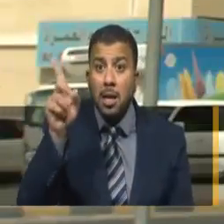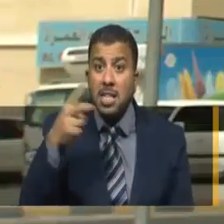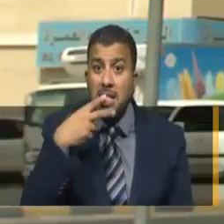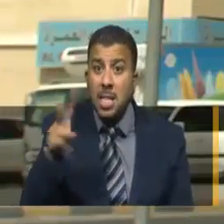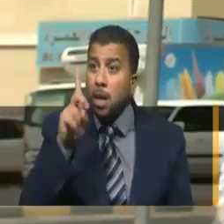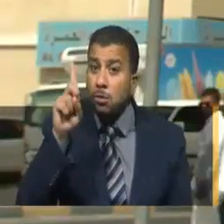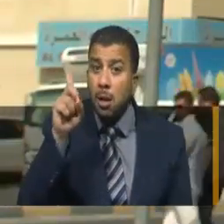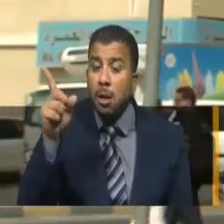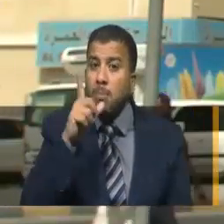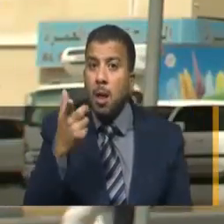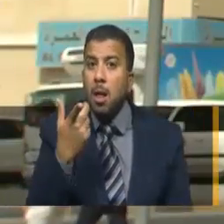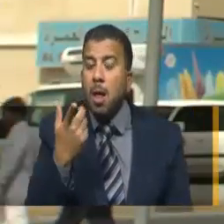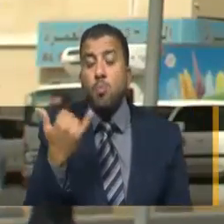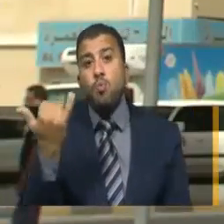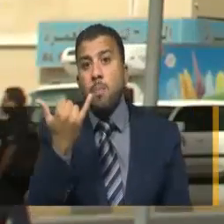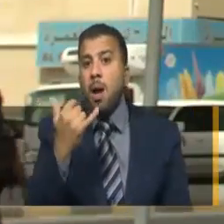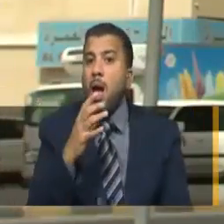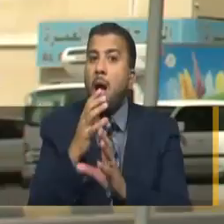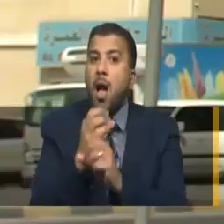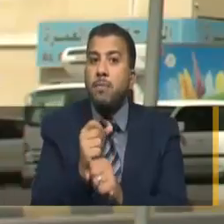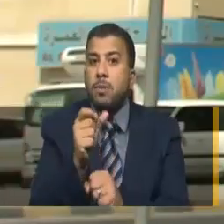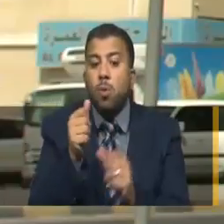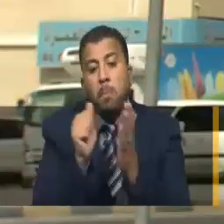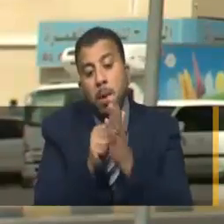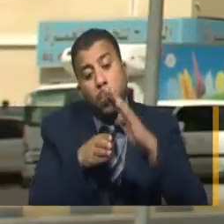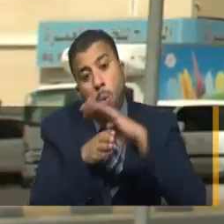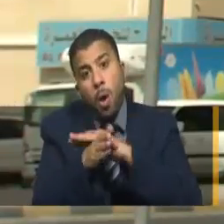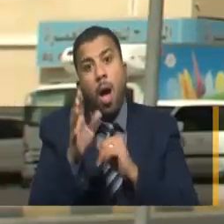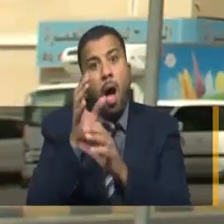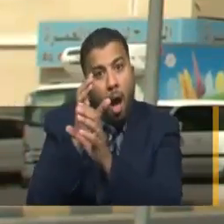حماية لأرواح الأشخاص الموجودين في البناء